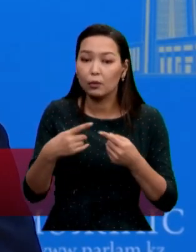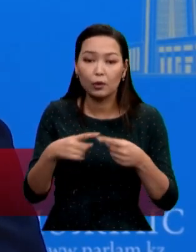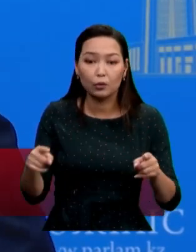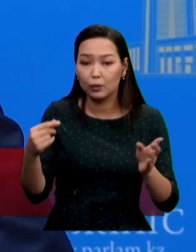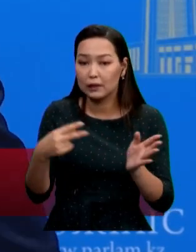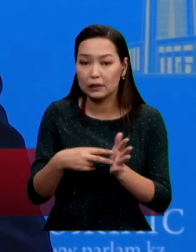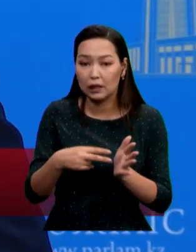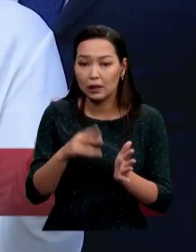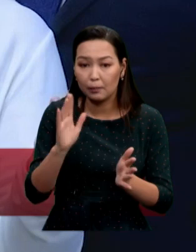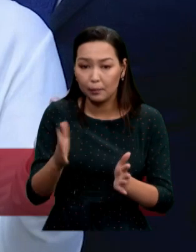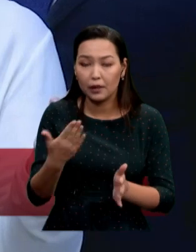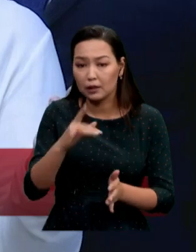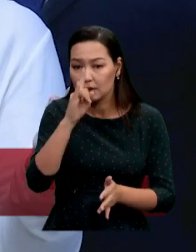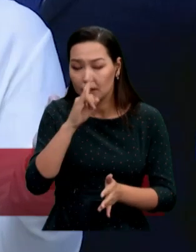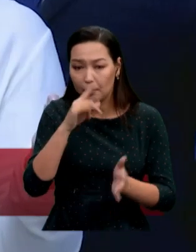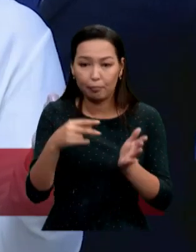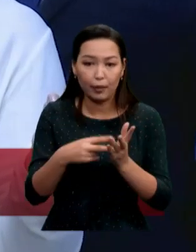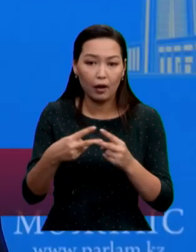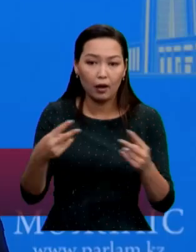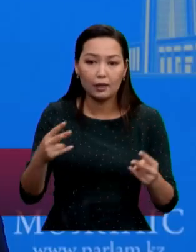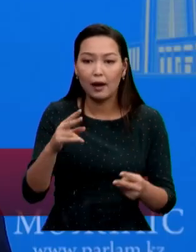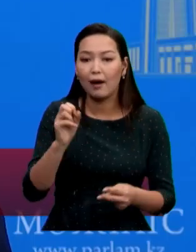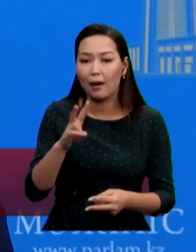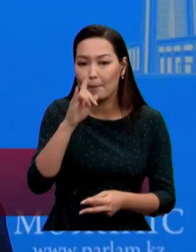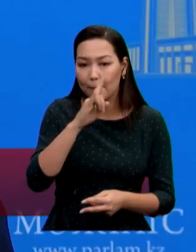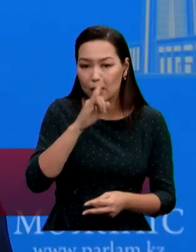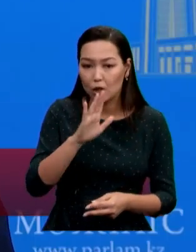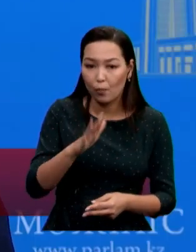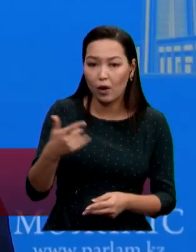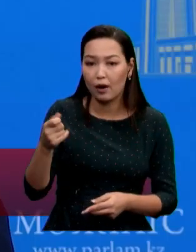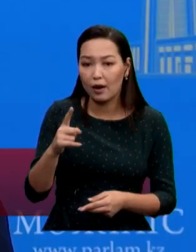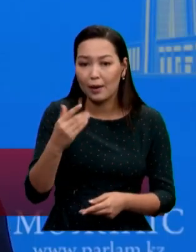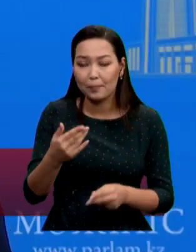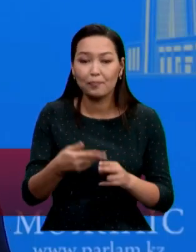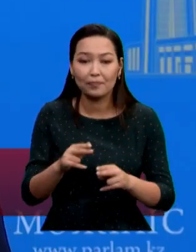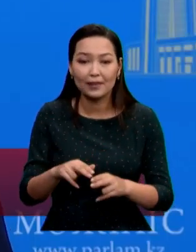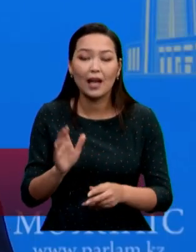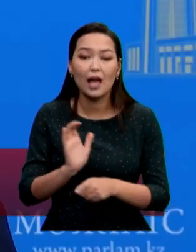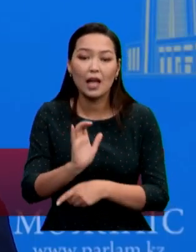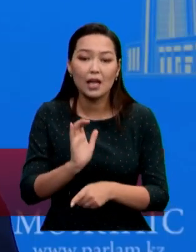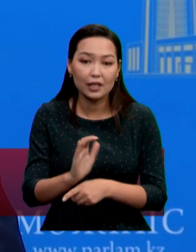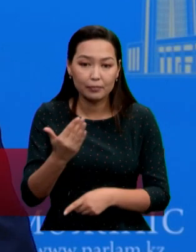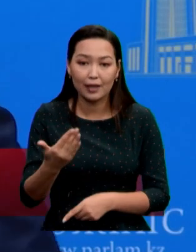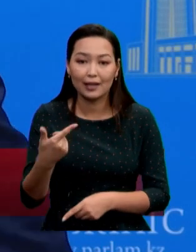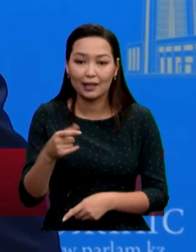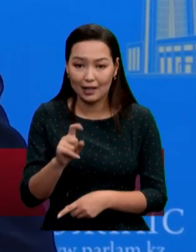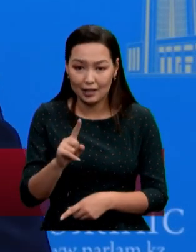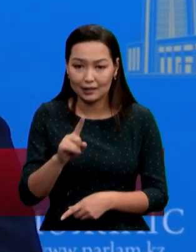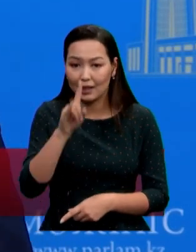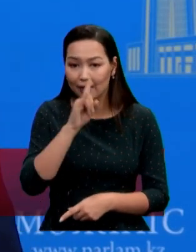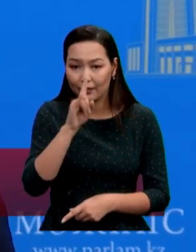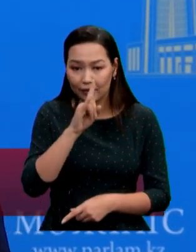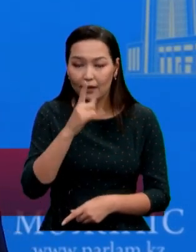сравнимы с ценами на бензин. Мы планируем ряд мер предпринять, то есть мы уже запретили экспорт полностью сжиженного